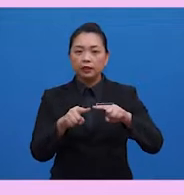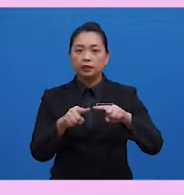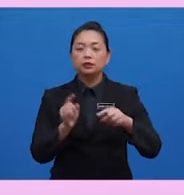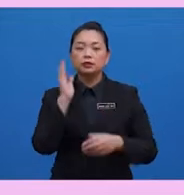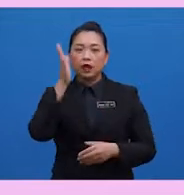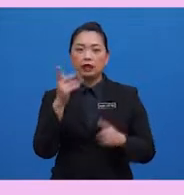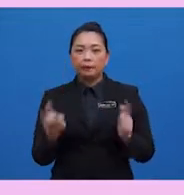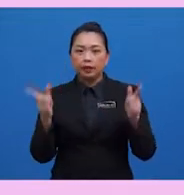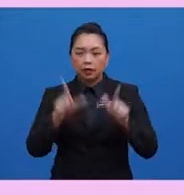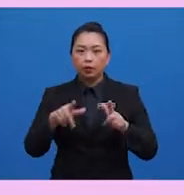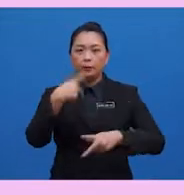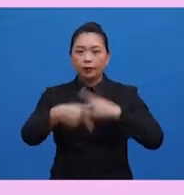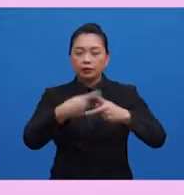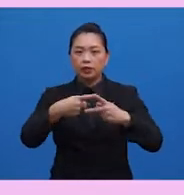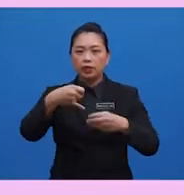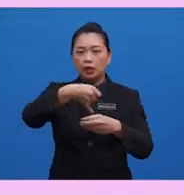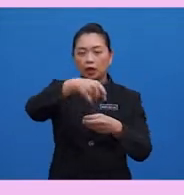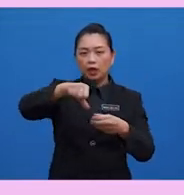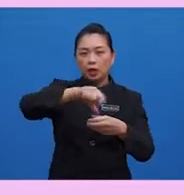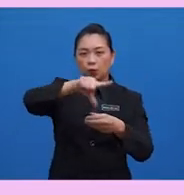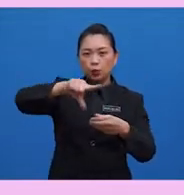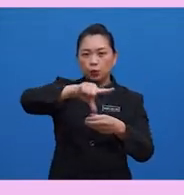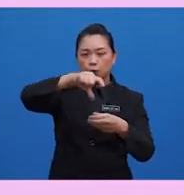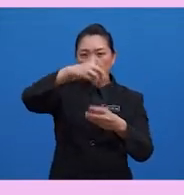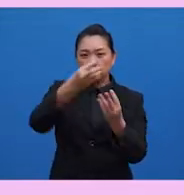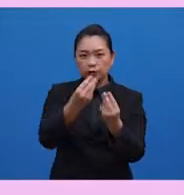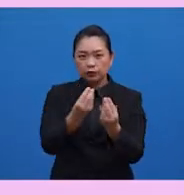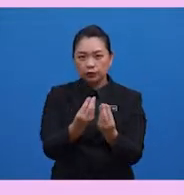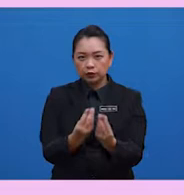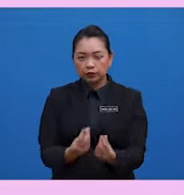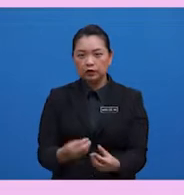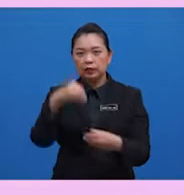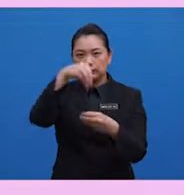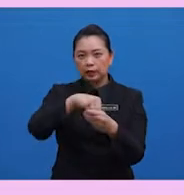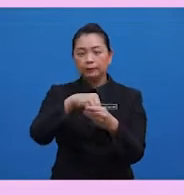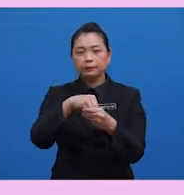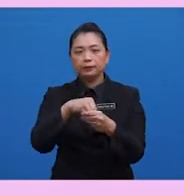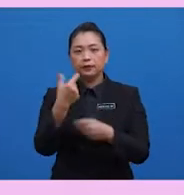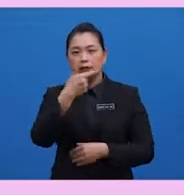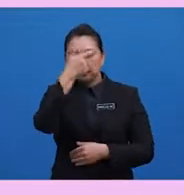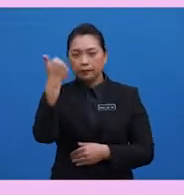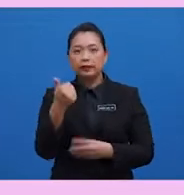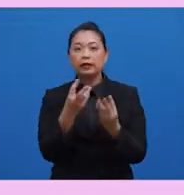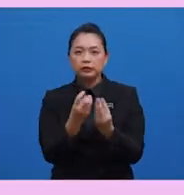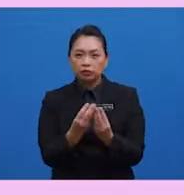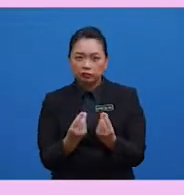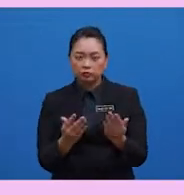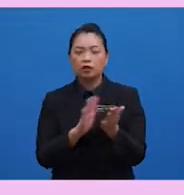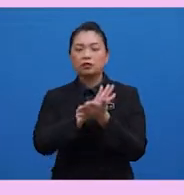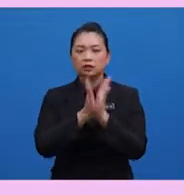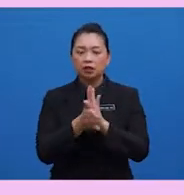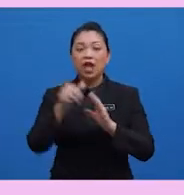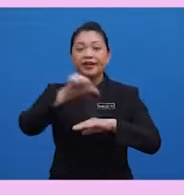menyebabkan berlakunya proses larut resap ke dalam tanah yang akhirnya akan menyebabkan tanah menjadi